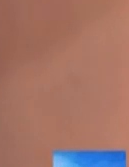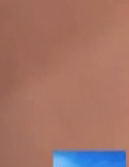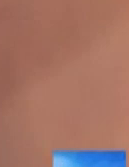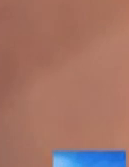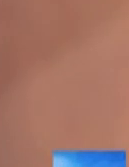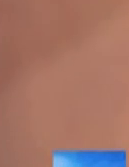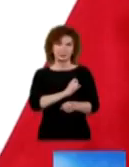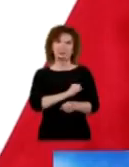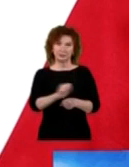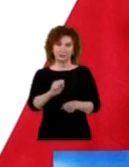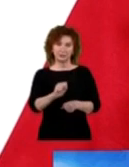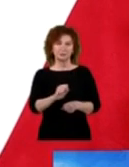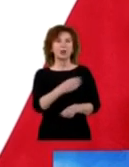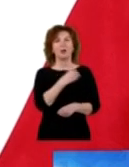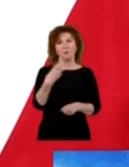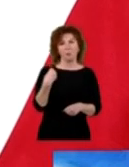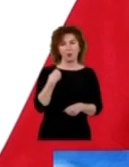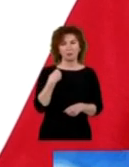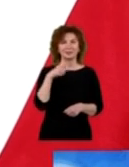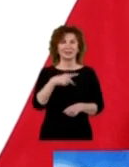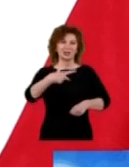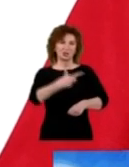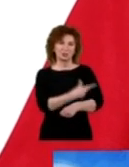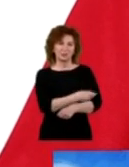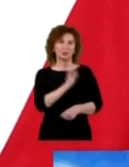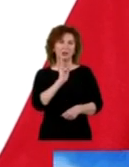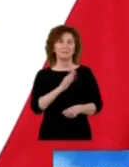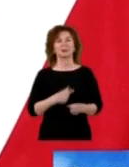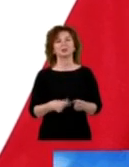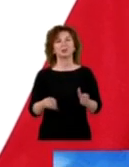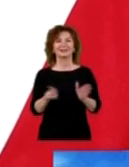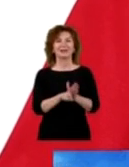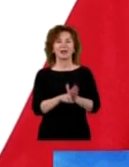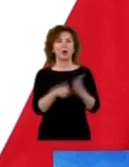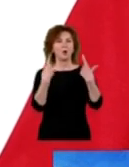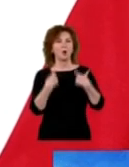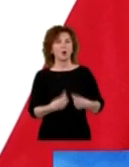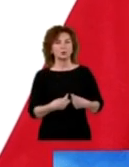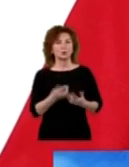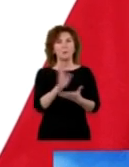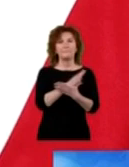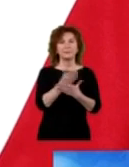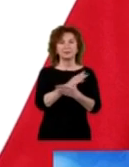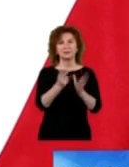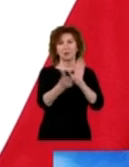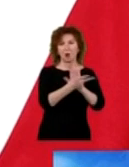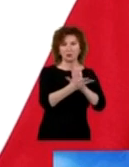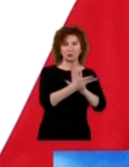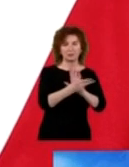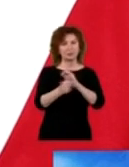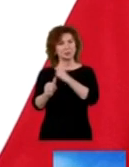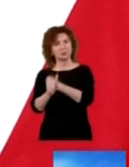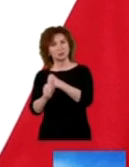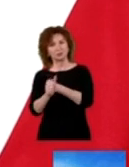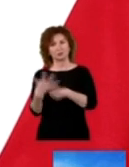firmy AstraZeneca. W Polsce ta szczepionka będzie wykorzystywana dla osób między 18 a